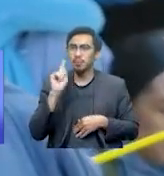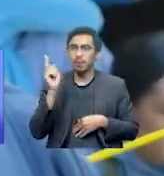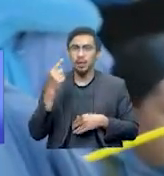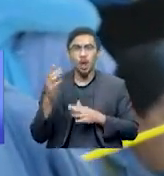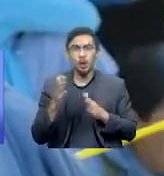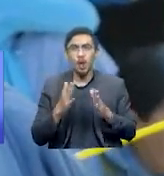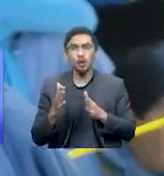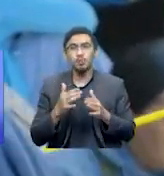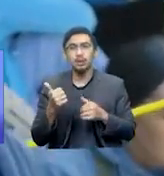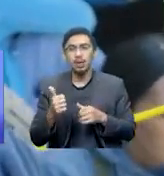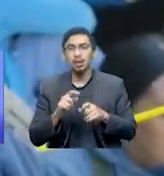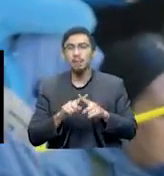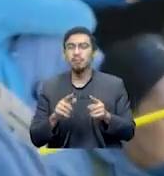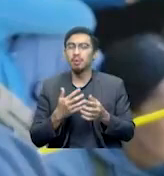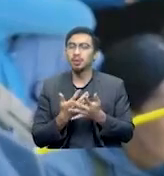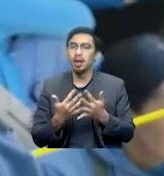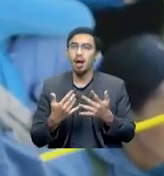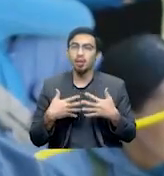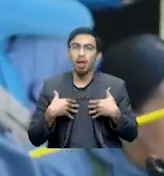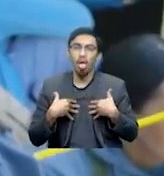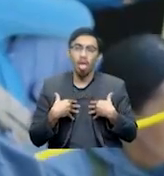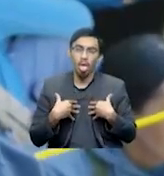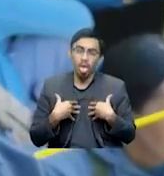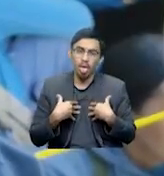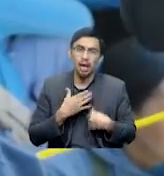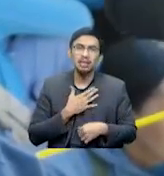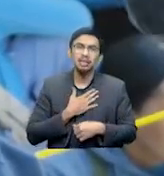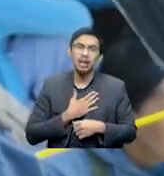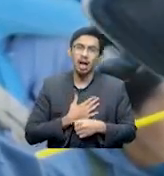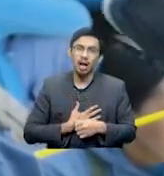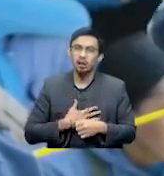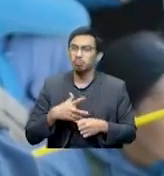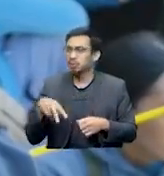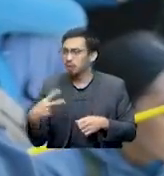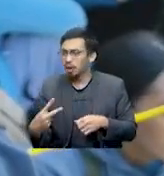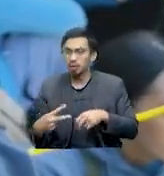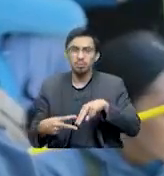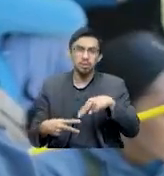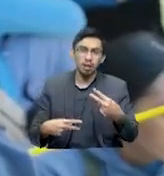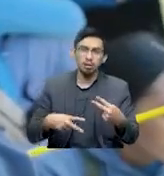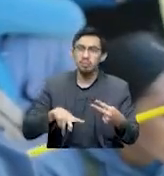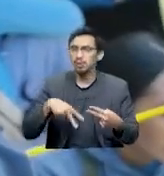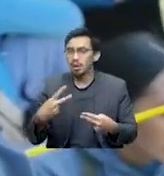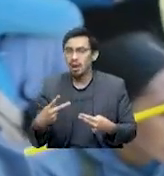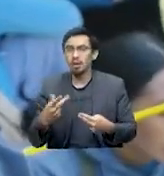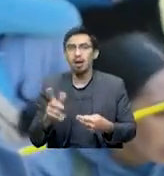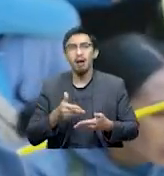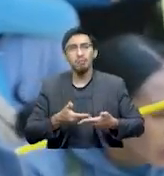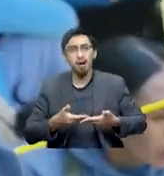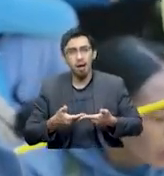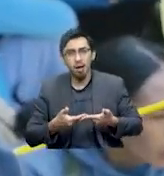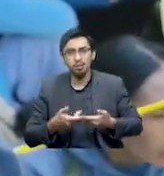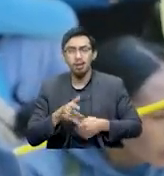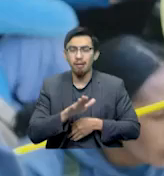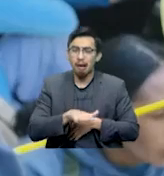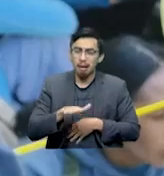sengsara. Kasihan, banyak yang pingsan, banyak bayi, balita kan, ibu menyusui, banyak